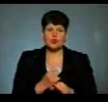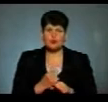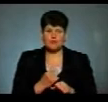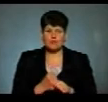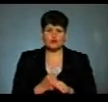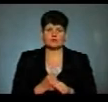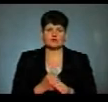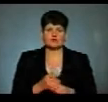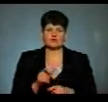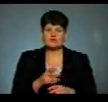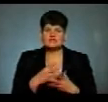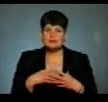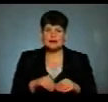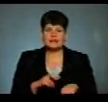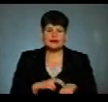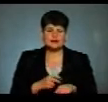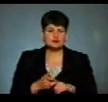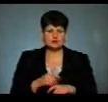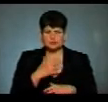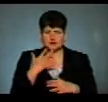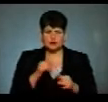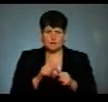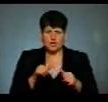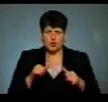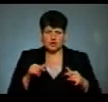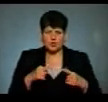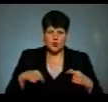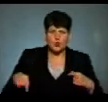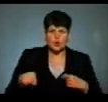лікарів є дуже багато. Тобто ми розширюємо коло контактів.